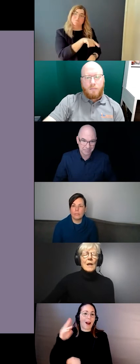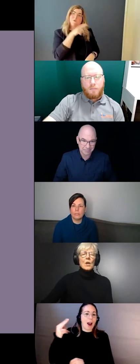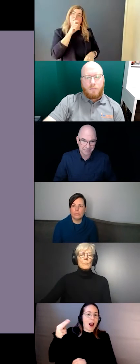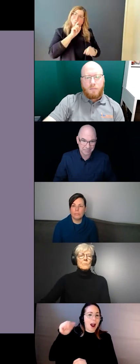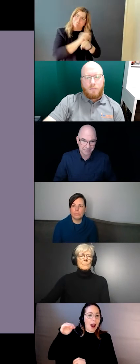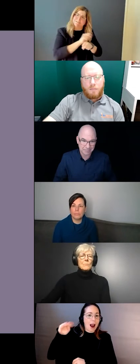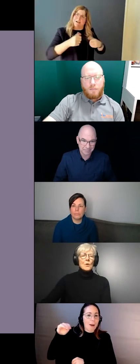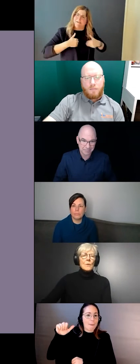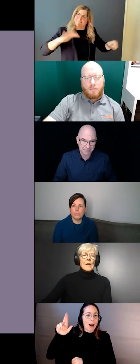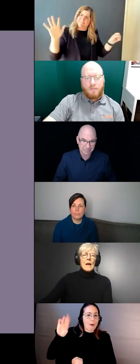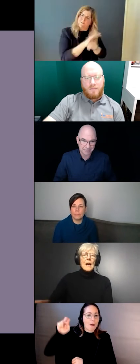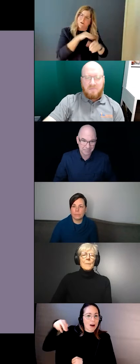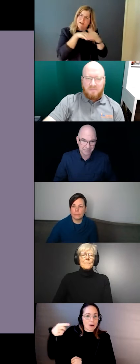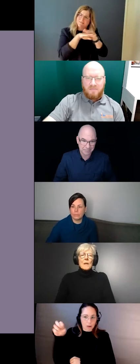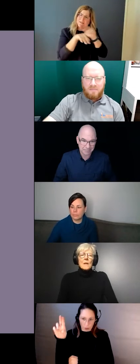Hammanger.